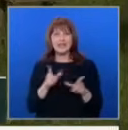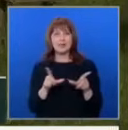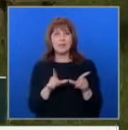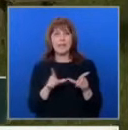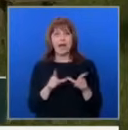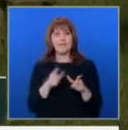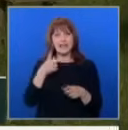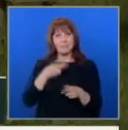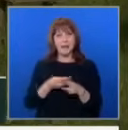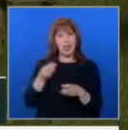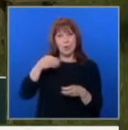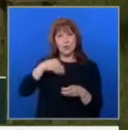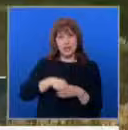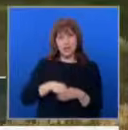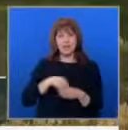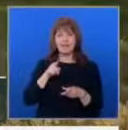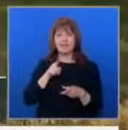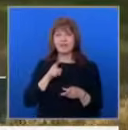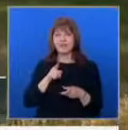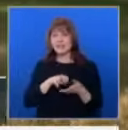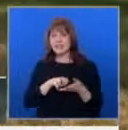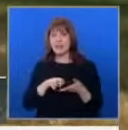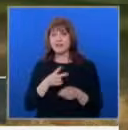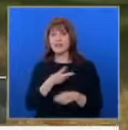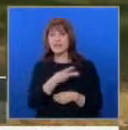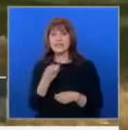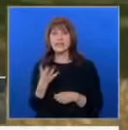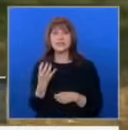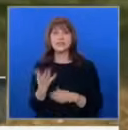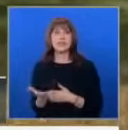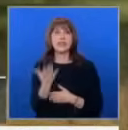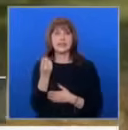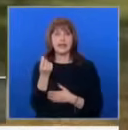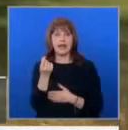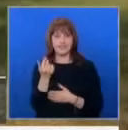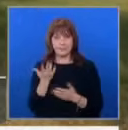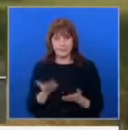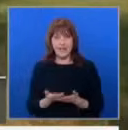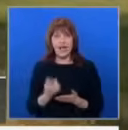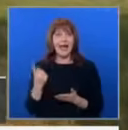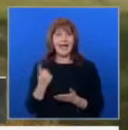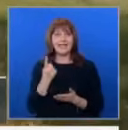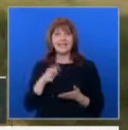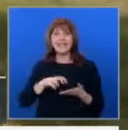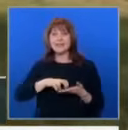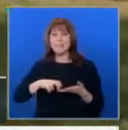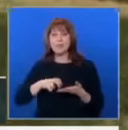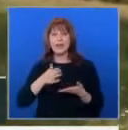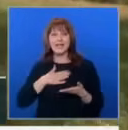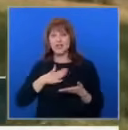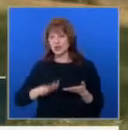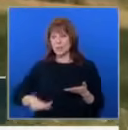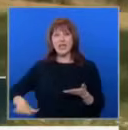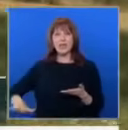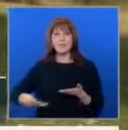Михайлов е прекратил участието си, пък дължат 340 000 лева. Според наши източници, един от запорираните имоти е